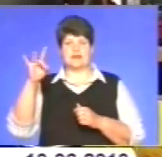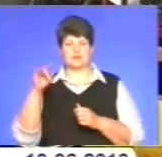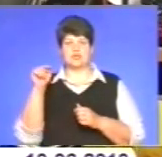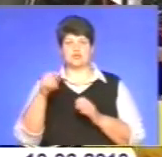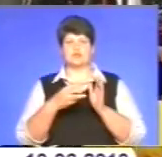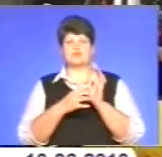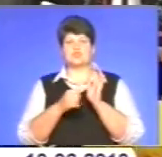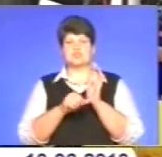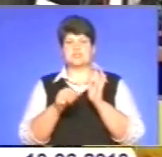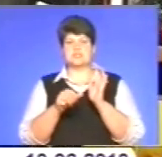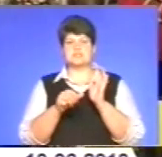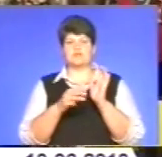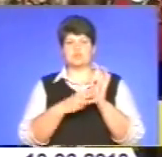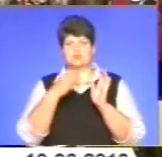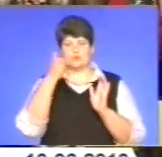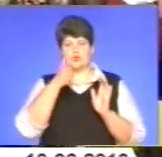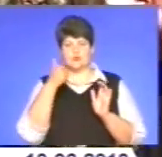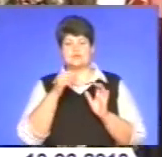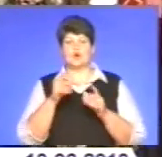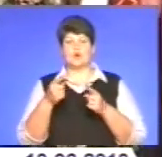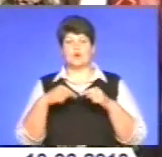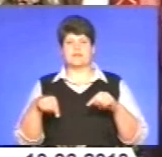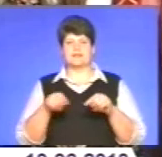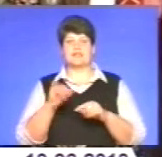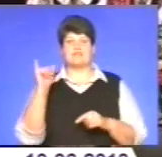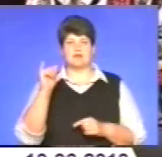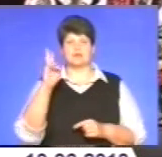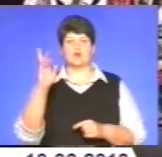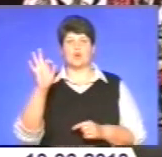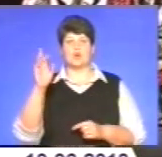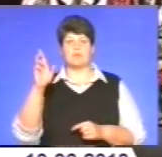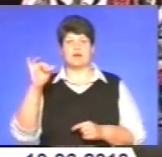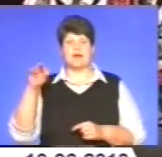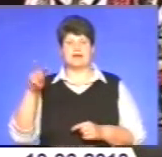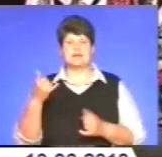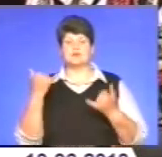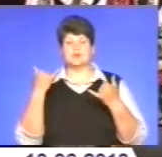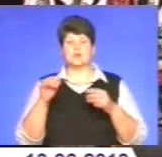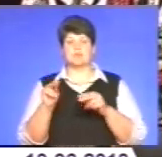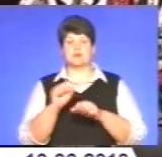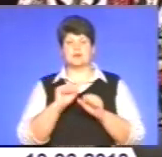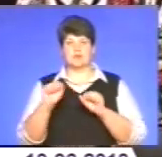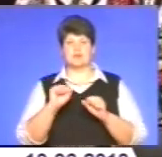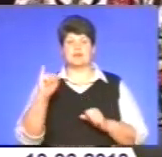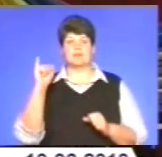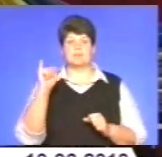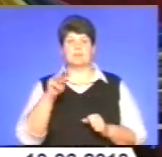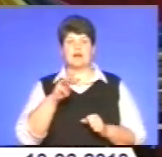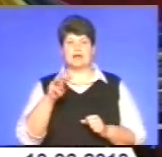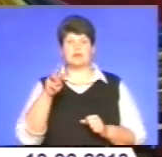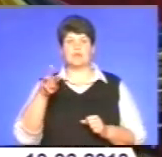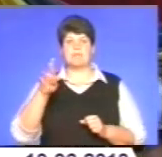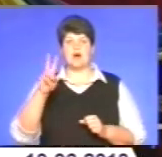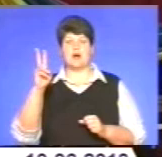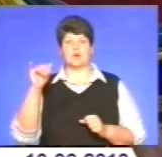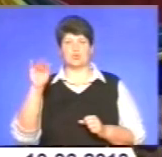році організував відомий поет та композитор Іван Кобилянський. А сьогодні ним керує диригент Михайло М'якуш. Мені дуже трудно